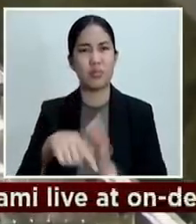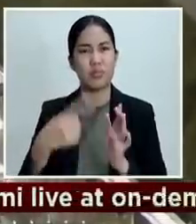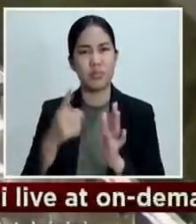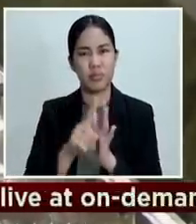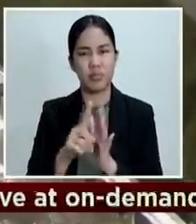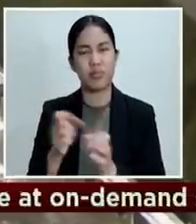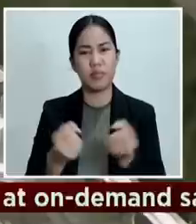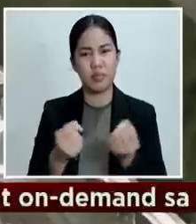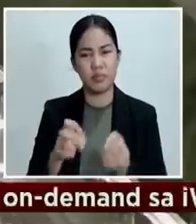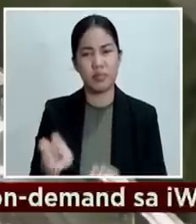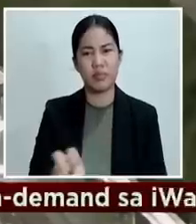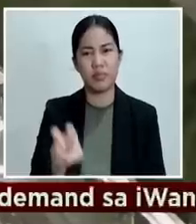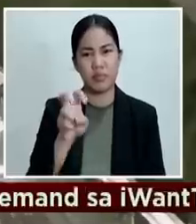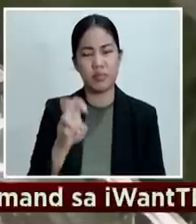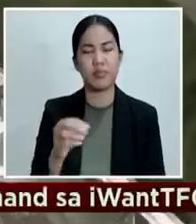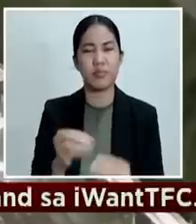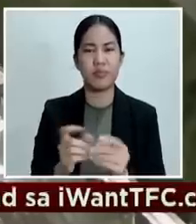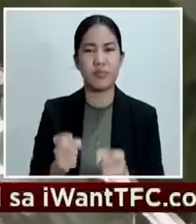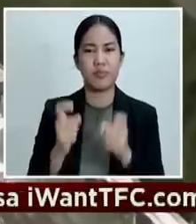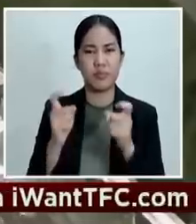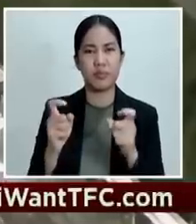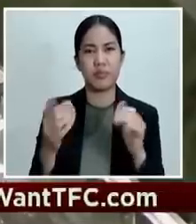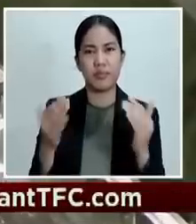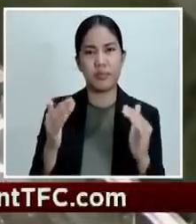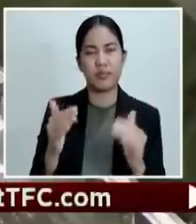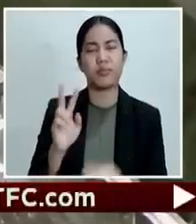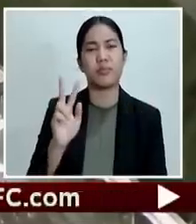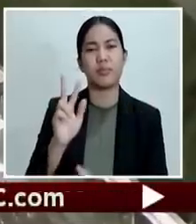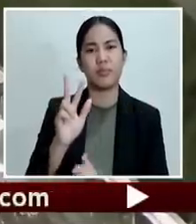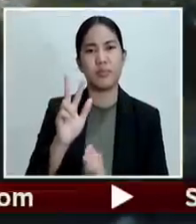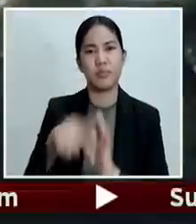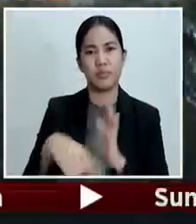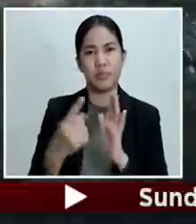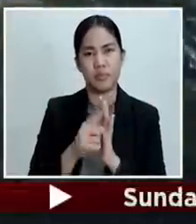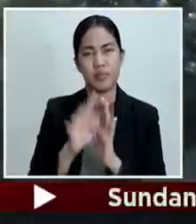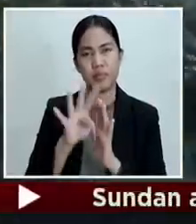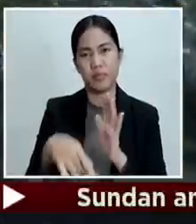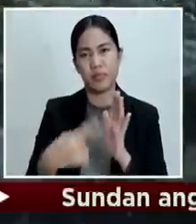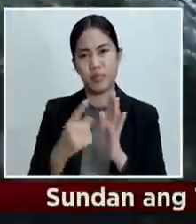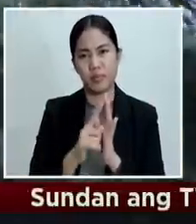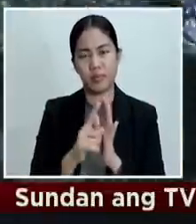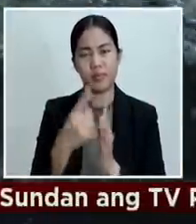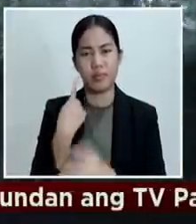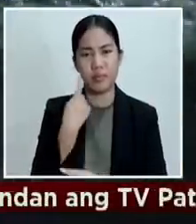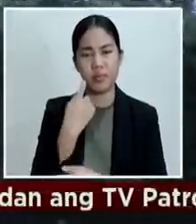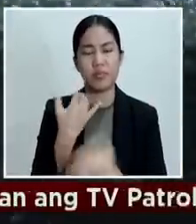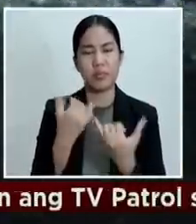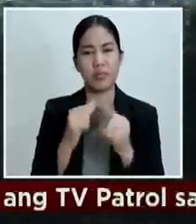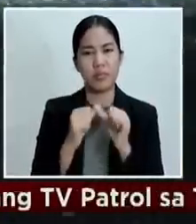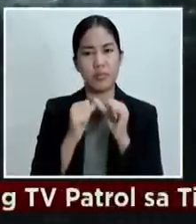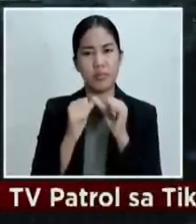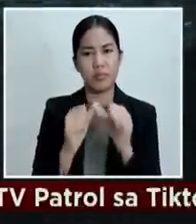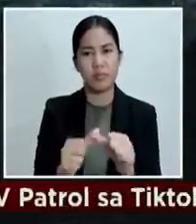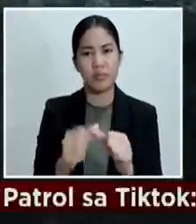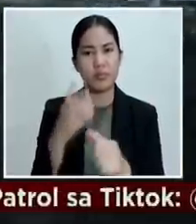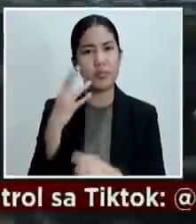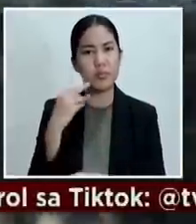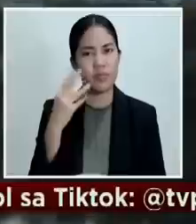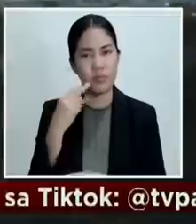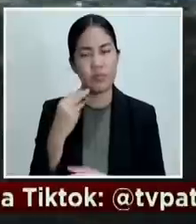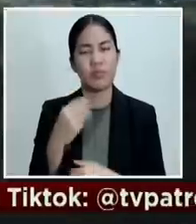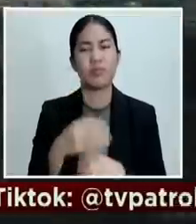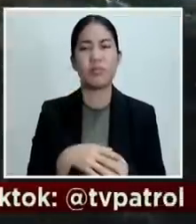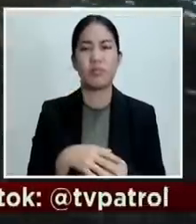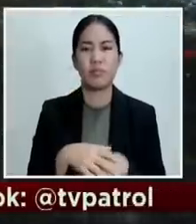sa 3 hanggang 4 na oras na biyahe noong mga nakaraang araw. At dahil patuloy pa ngang nararanasan ang pabugso-bugsong